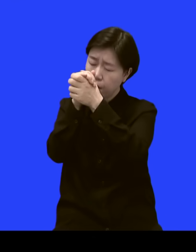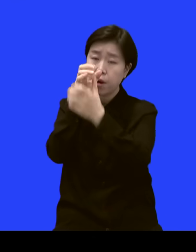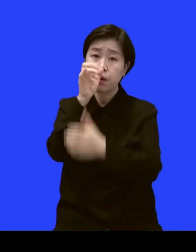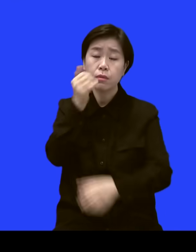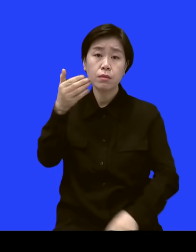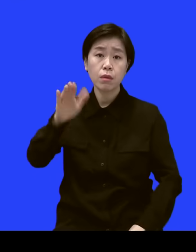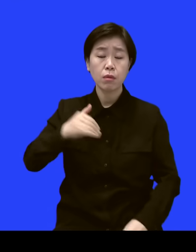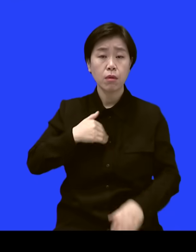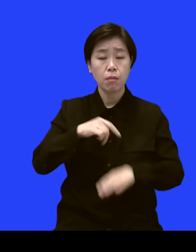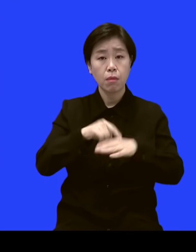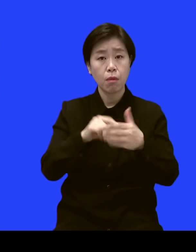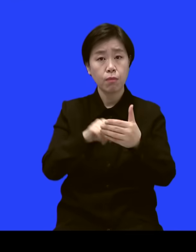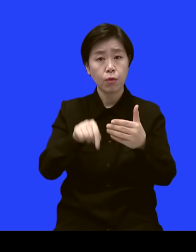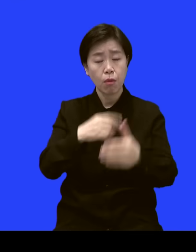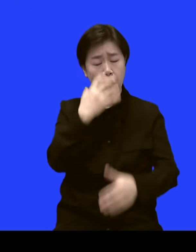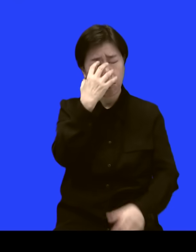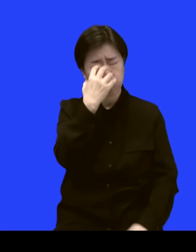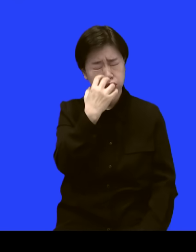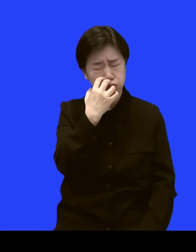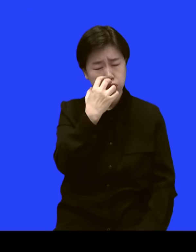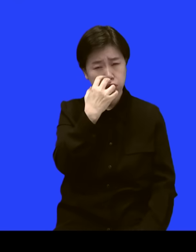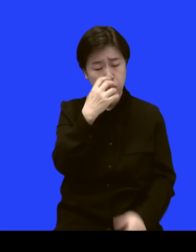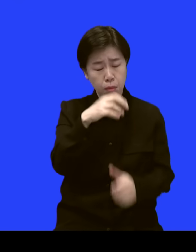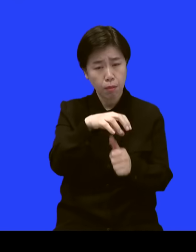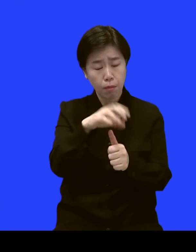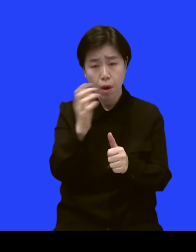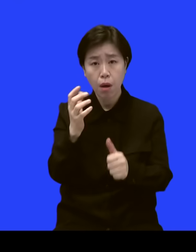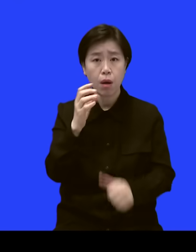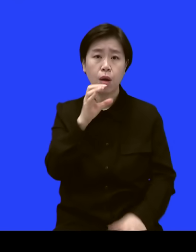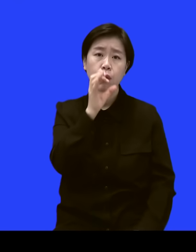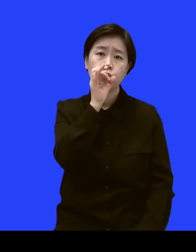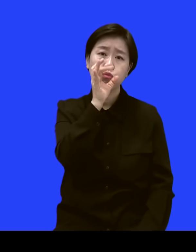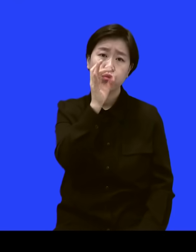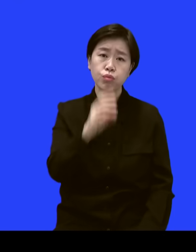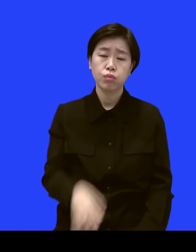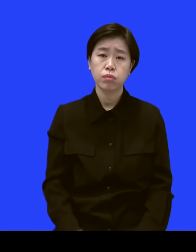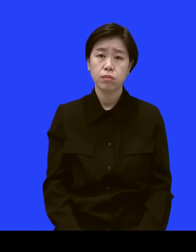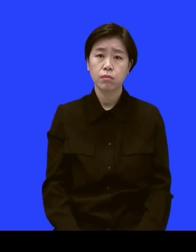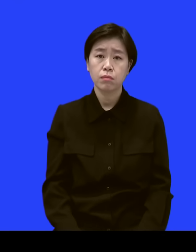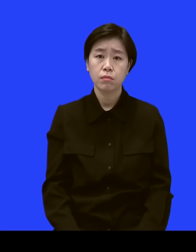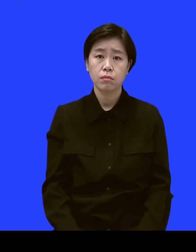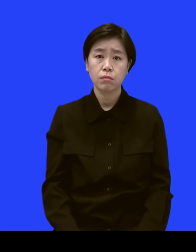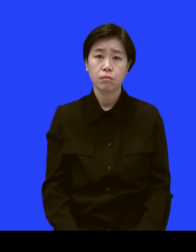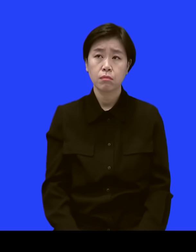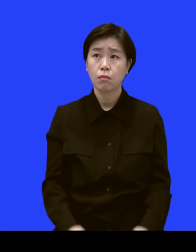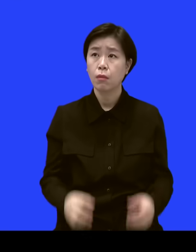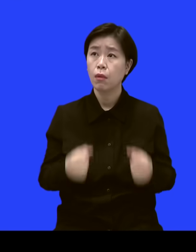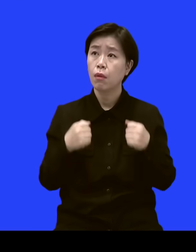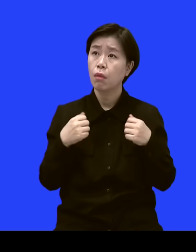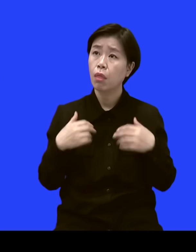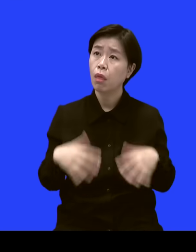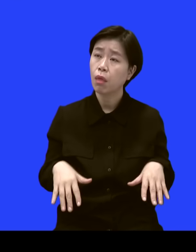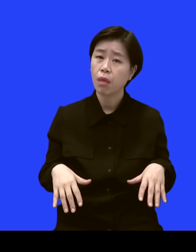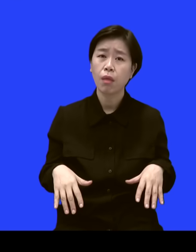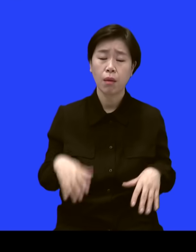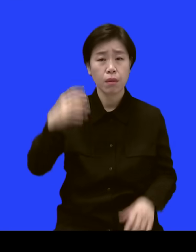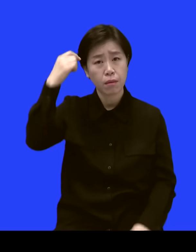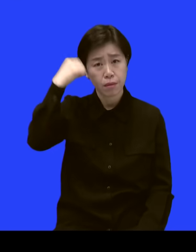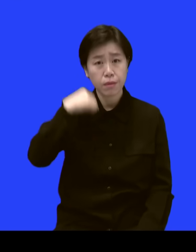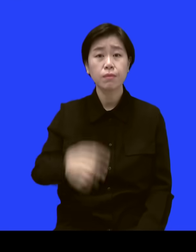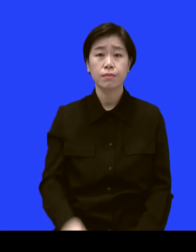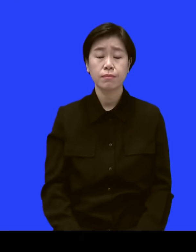어두운 마음들 아무 힘을 잃어버린 거예요. 어떤 힘도 없는 거예요, 제가. 그러니까 부정적인 생각만 계속